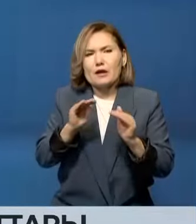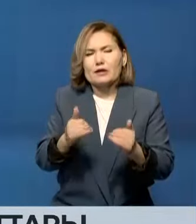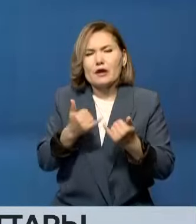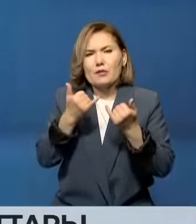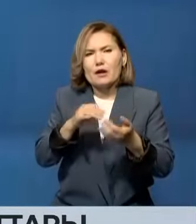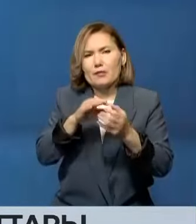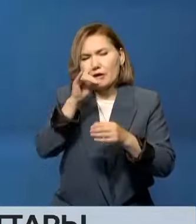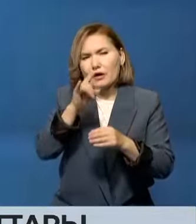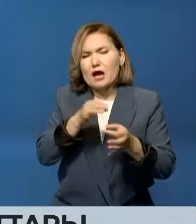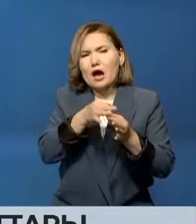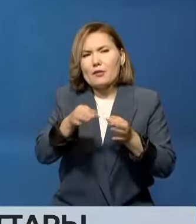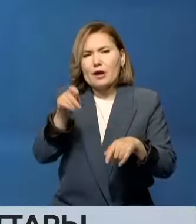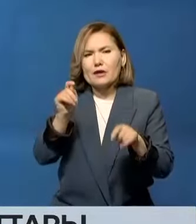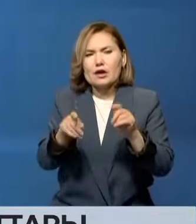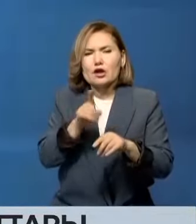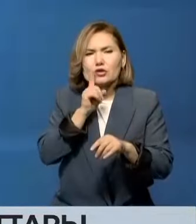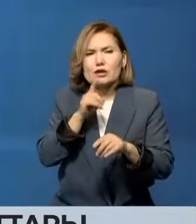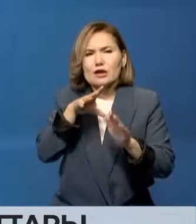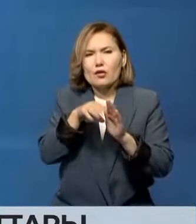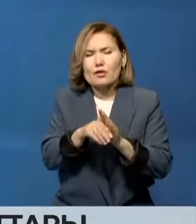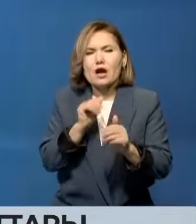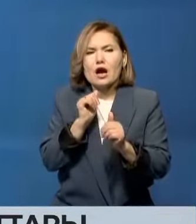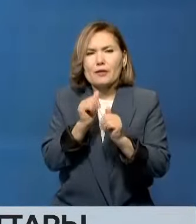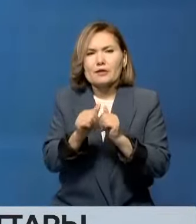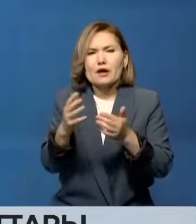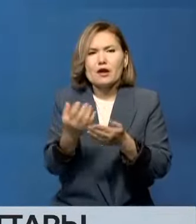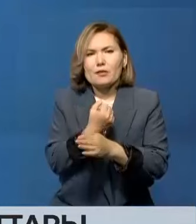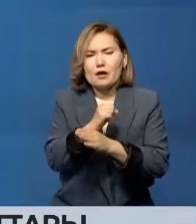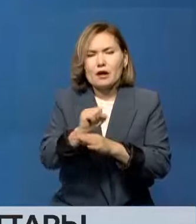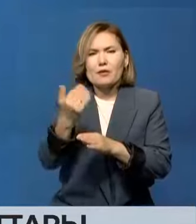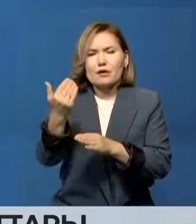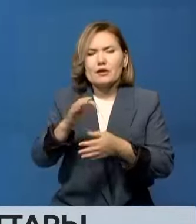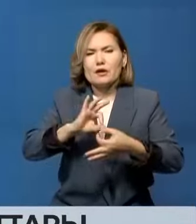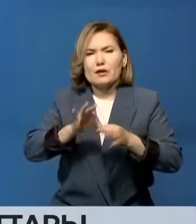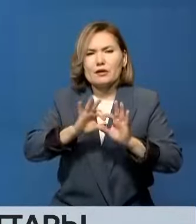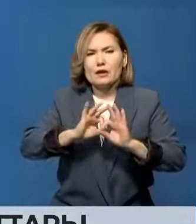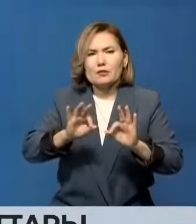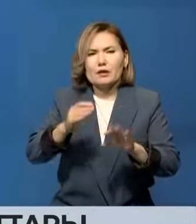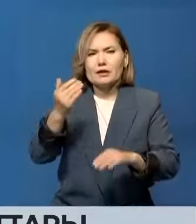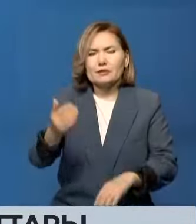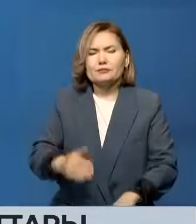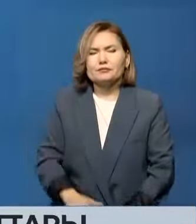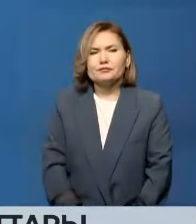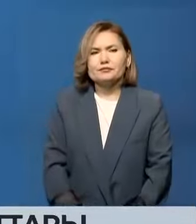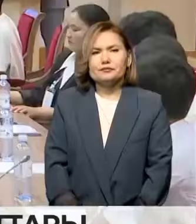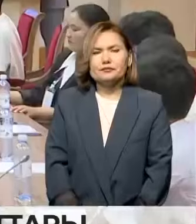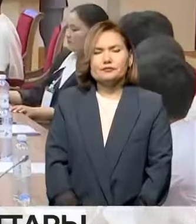берілді. Еліміздің түкпір-түкпірінен жиналған жастардың ішінен оза шапқан өрендер туралы әріптесім айтады.